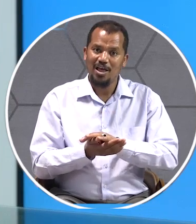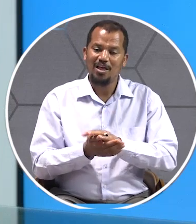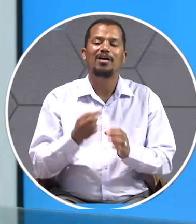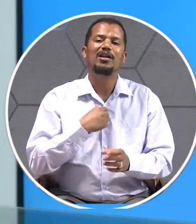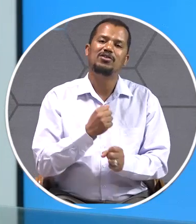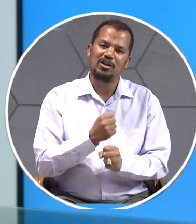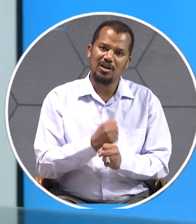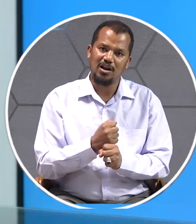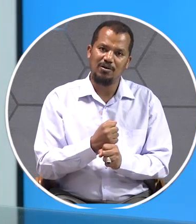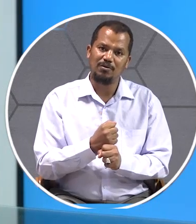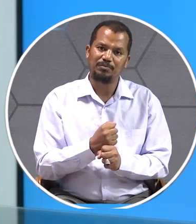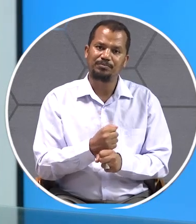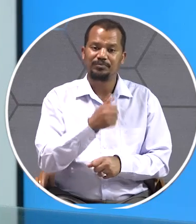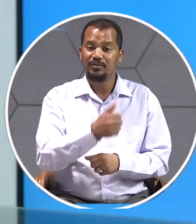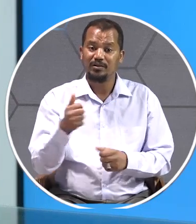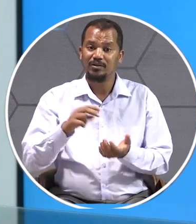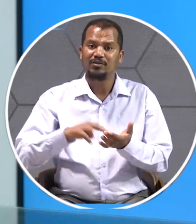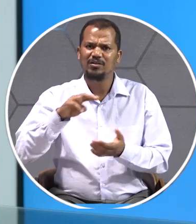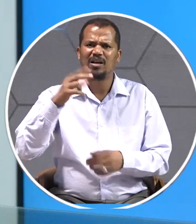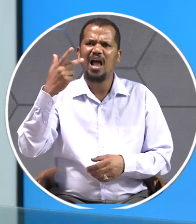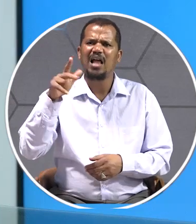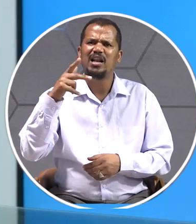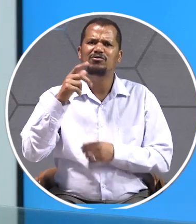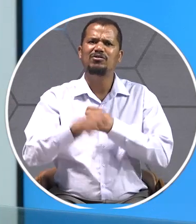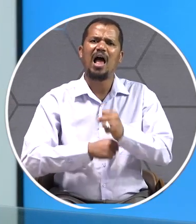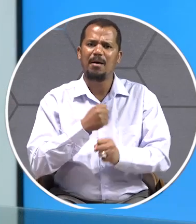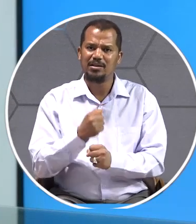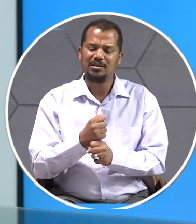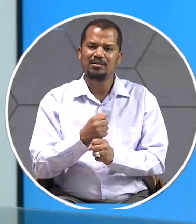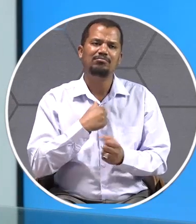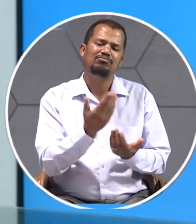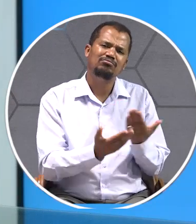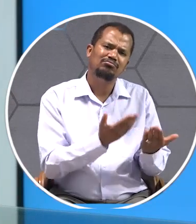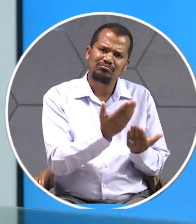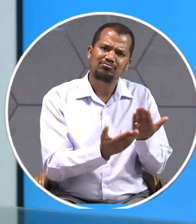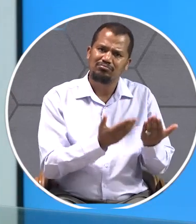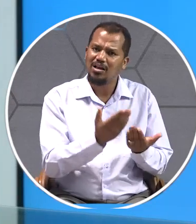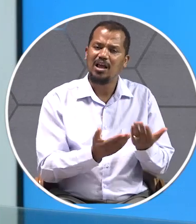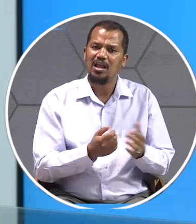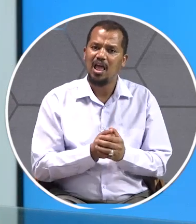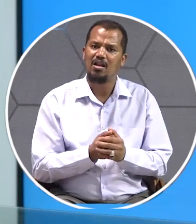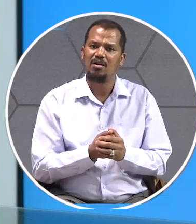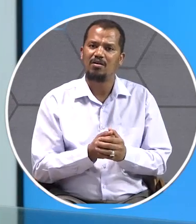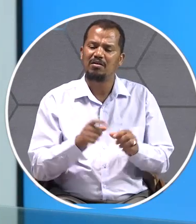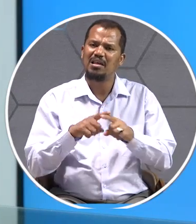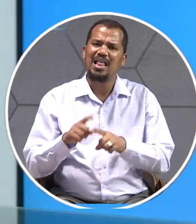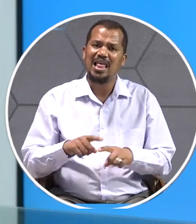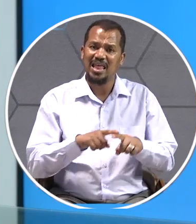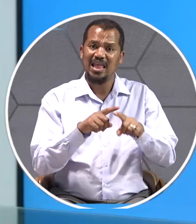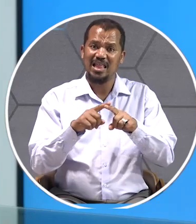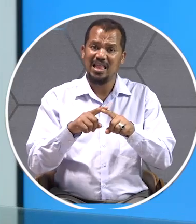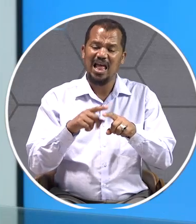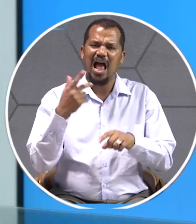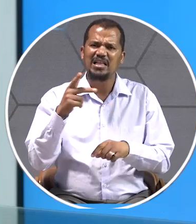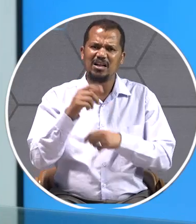ሰርቻለሁ አድሳ ዩኒቨርሲቲ ወደ 13 አመት አገልግያለሁ ዋው የተለያየ 13